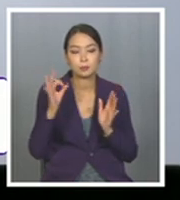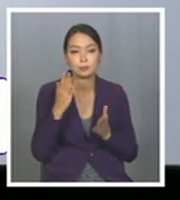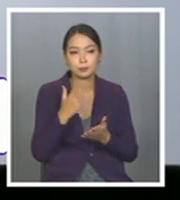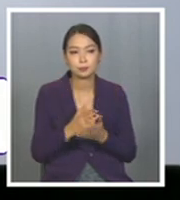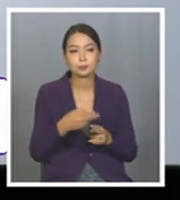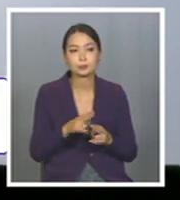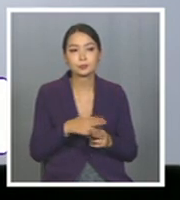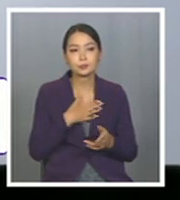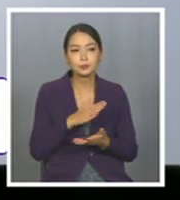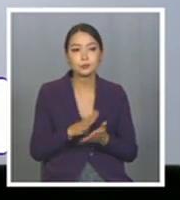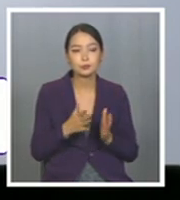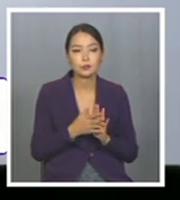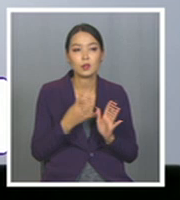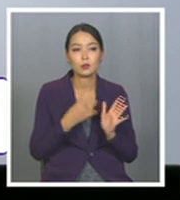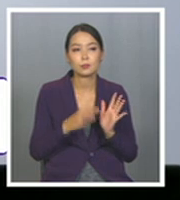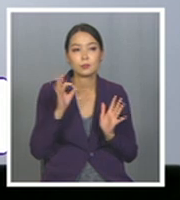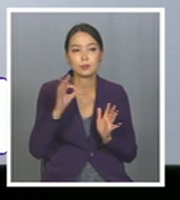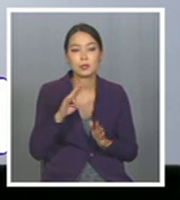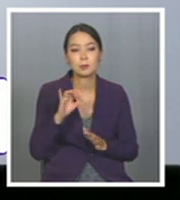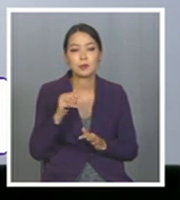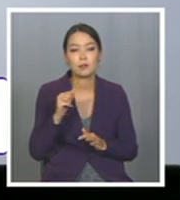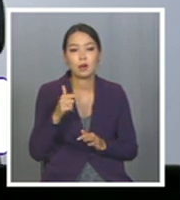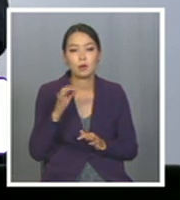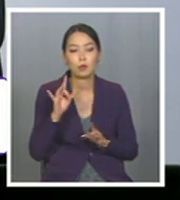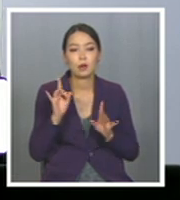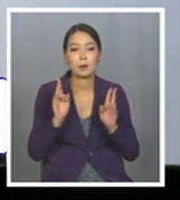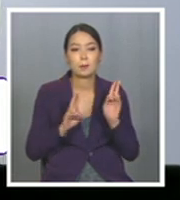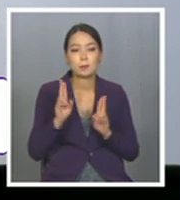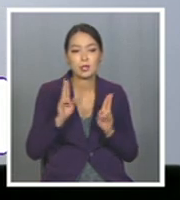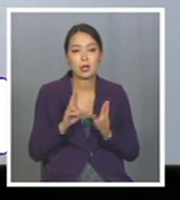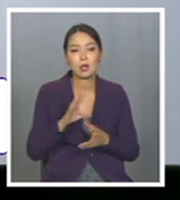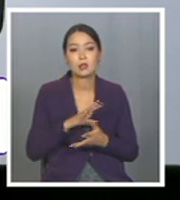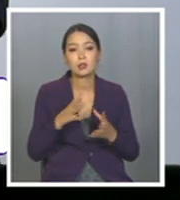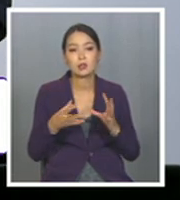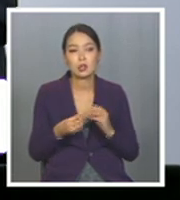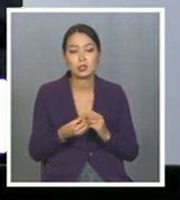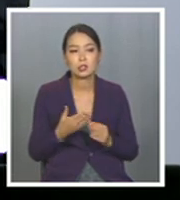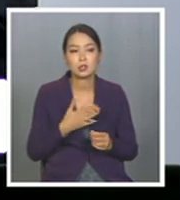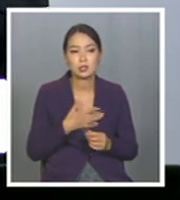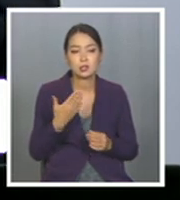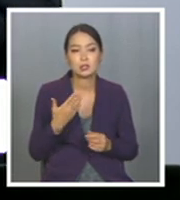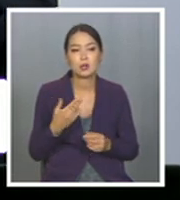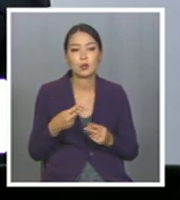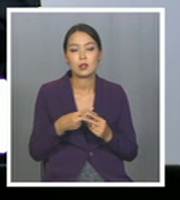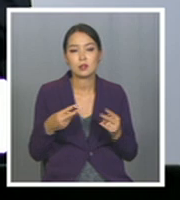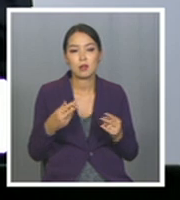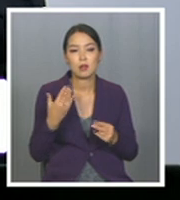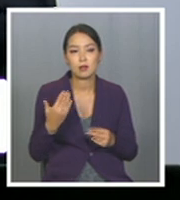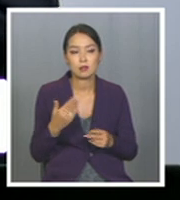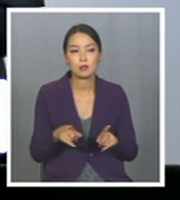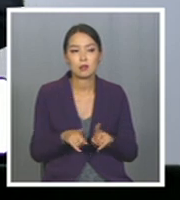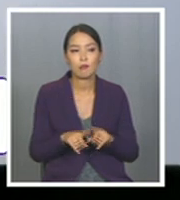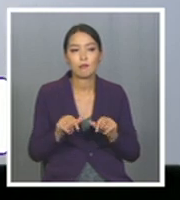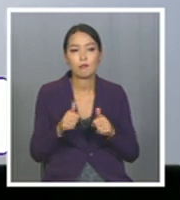білеміз, 90 градус болған кезде Пифагор теоремасын пайдаламыз. Нәтижесінде бізде жалпы кернеуіміздің формуласы мынандай түрге